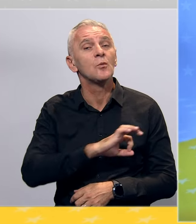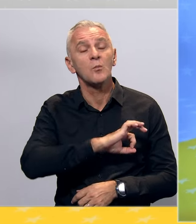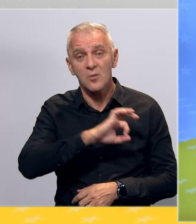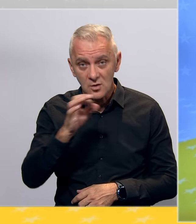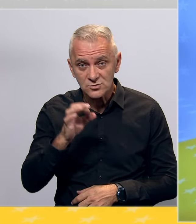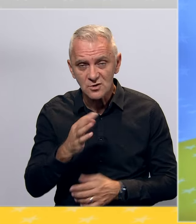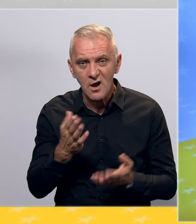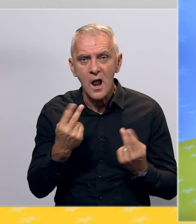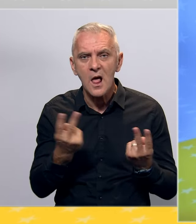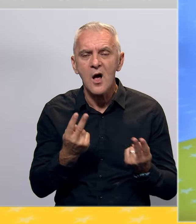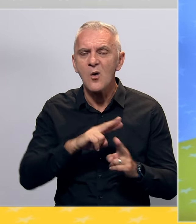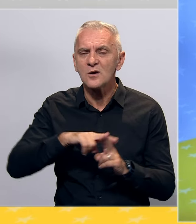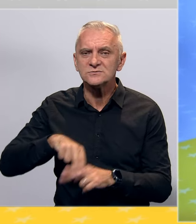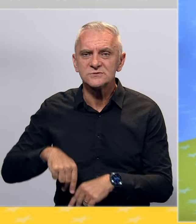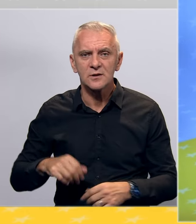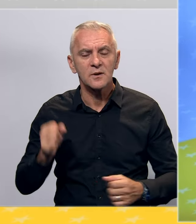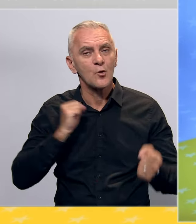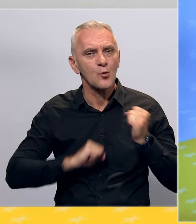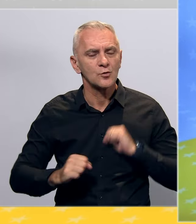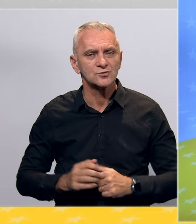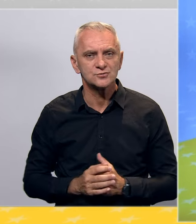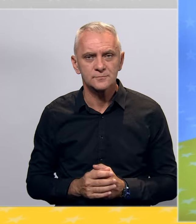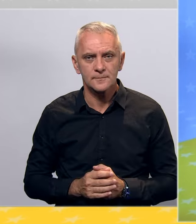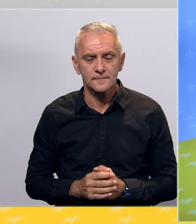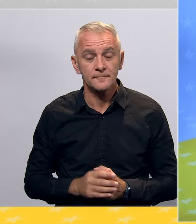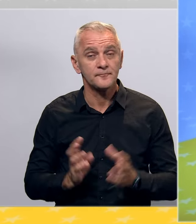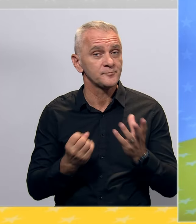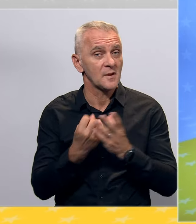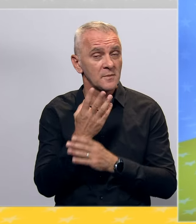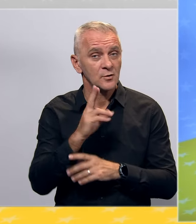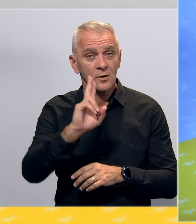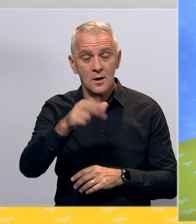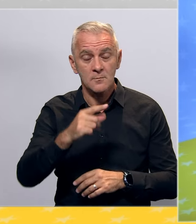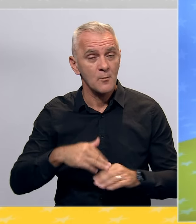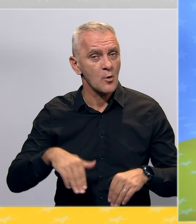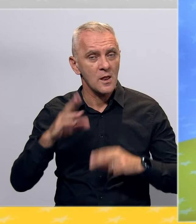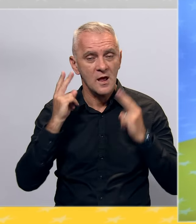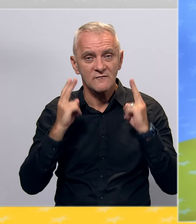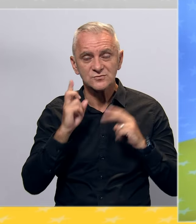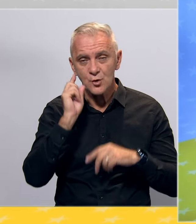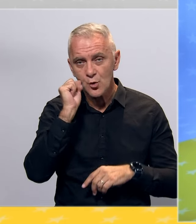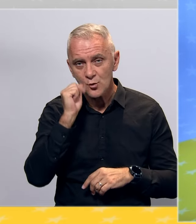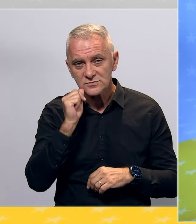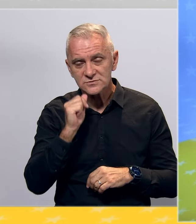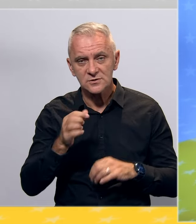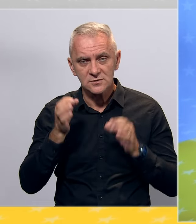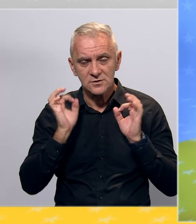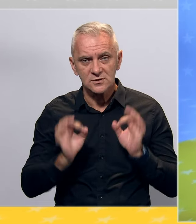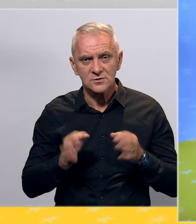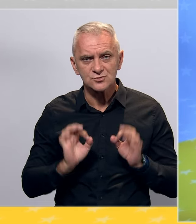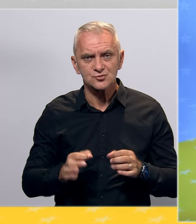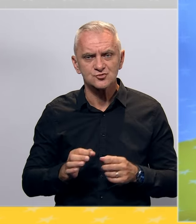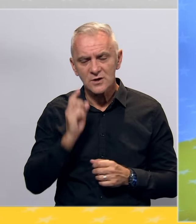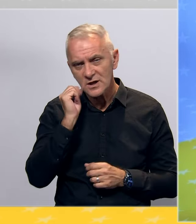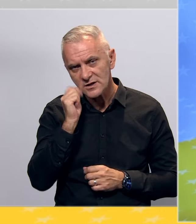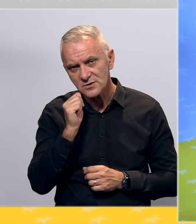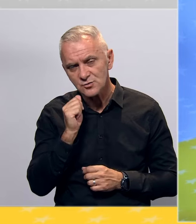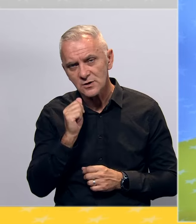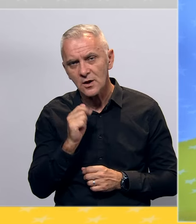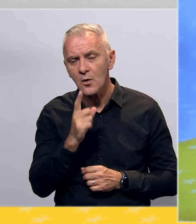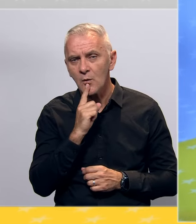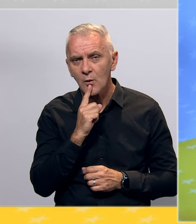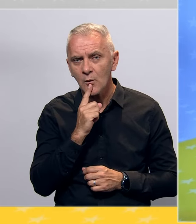potpuno zanemareni i ozbiljno ugroženi. Osim prirodnih, imamo i one najznačajnije ljudske, stručne resurse